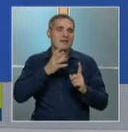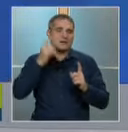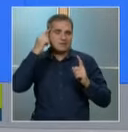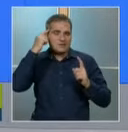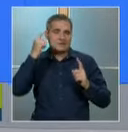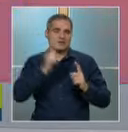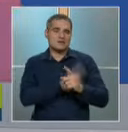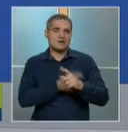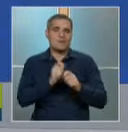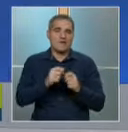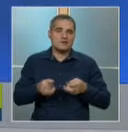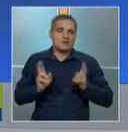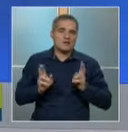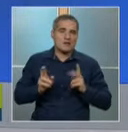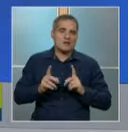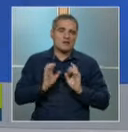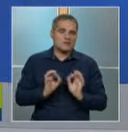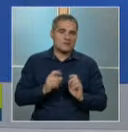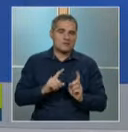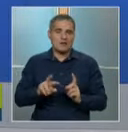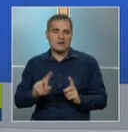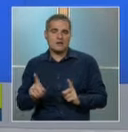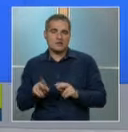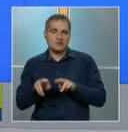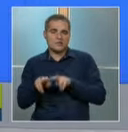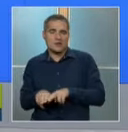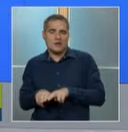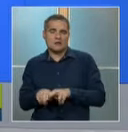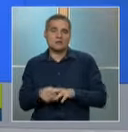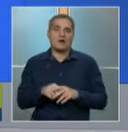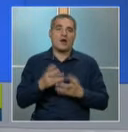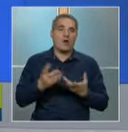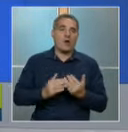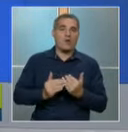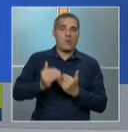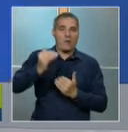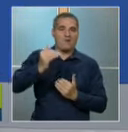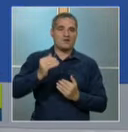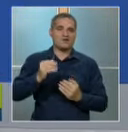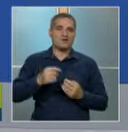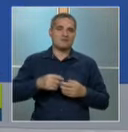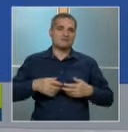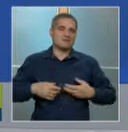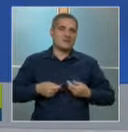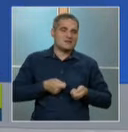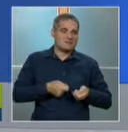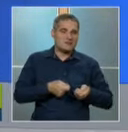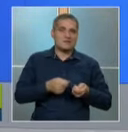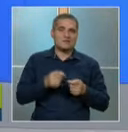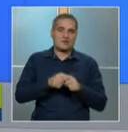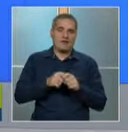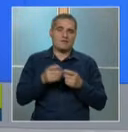да правиш решение, си сигурен, че ще направиш това решение и ще си останеш на това решение. Колкото повече се насилваш да правиш нещата,